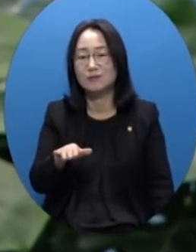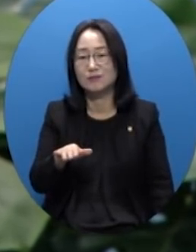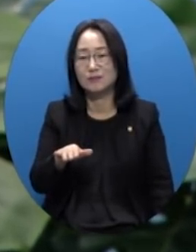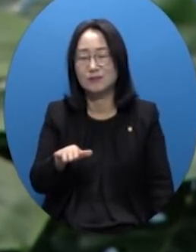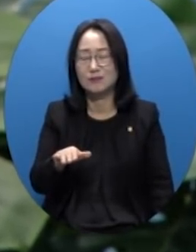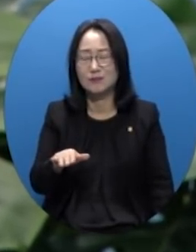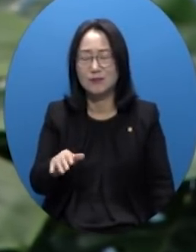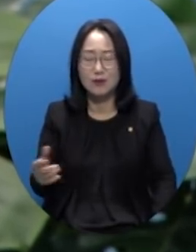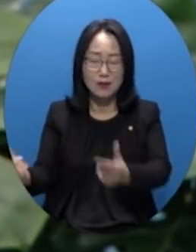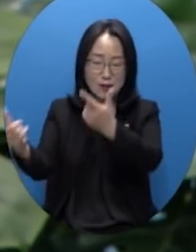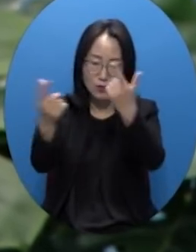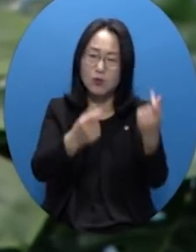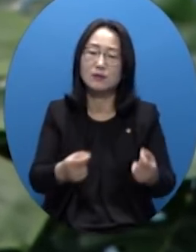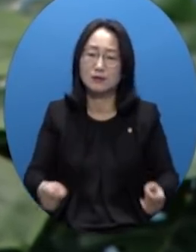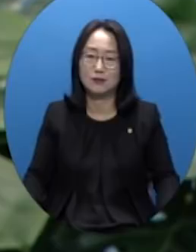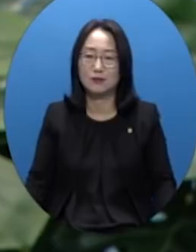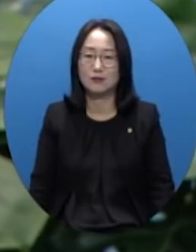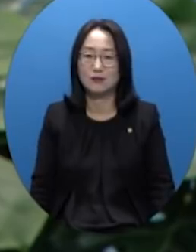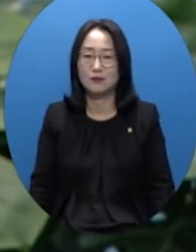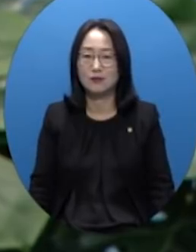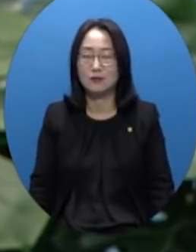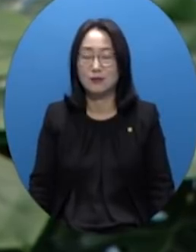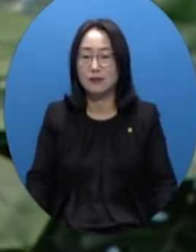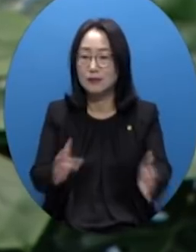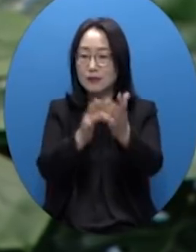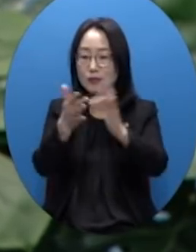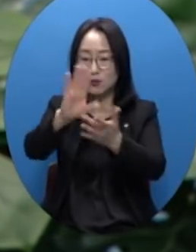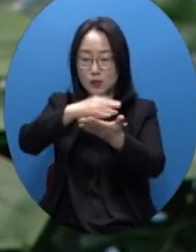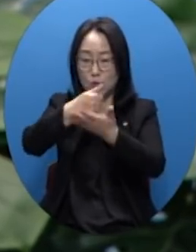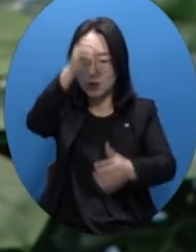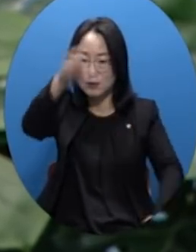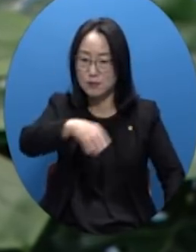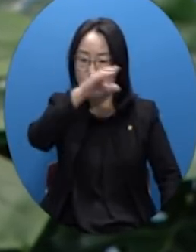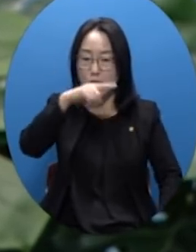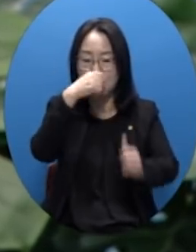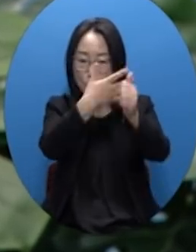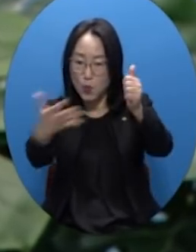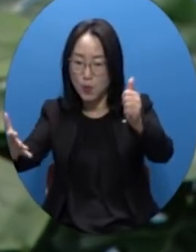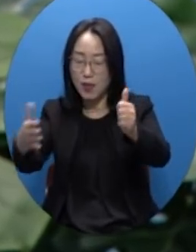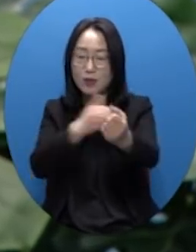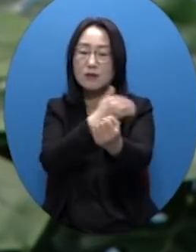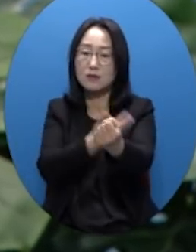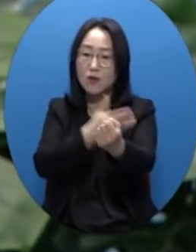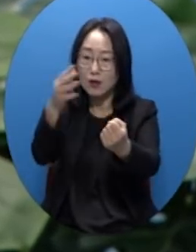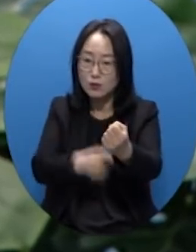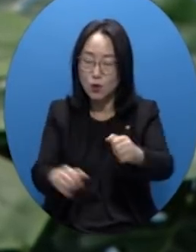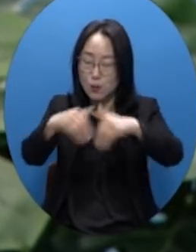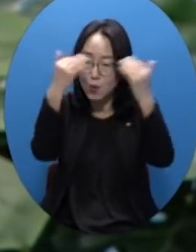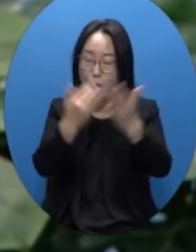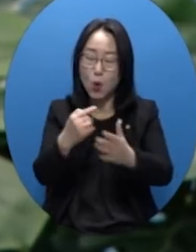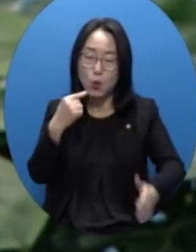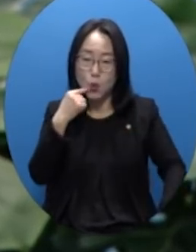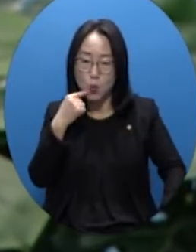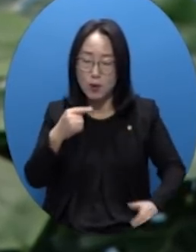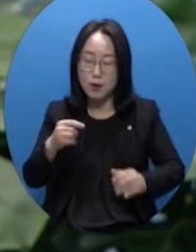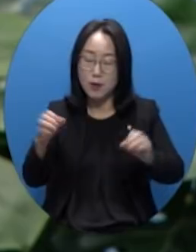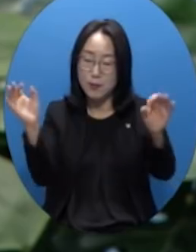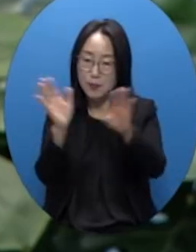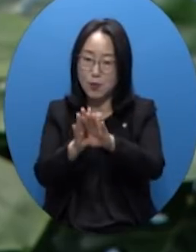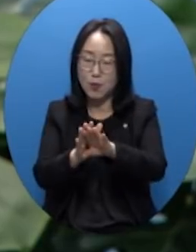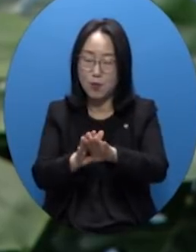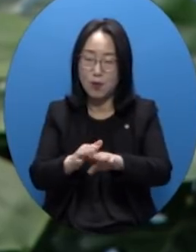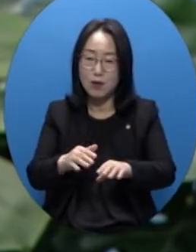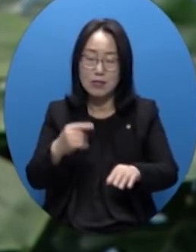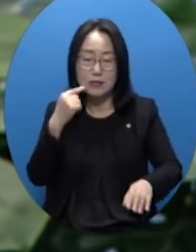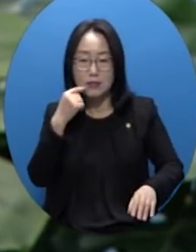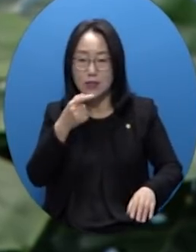놀아도 갖고 있었습니다 우리가 예수 십자가의 본 영역으로 이 모든 둑을 제가 코스 물을 단물로 바꿔야 될